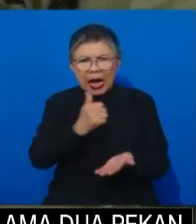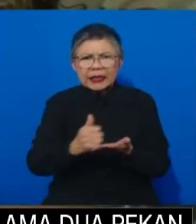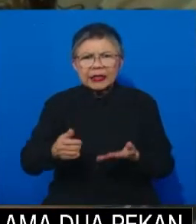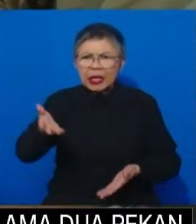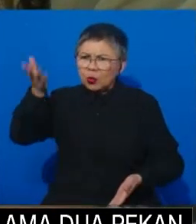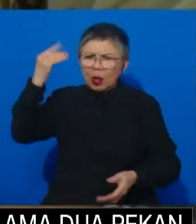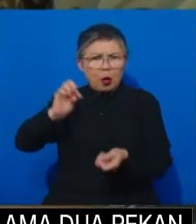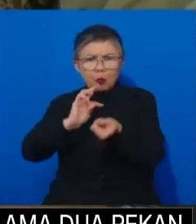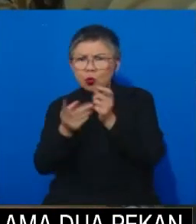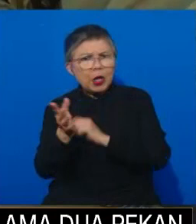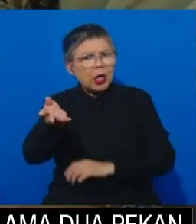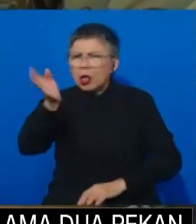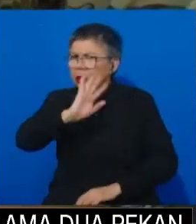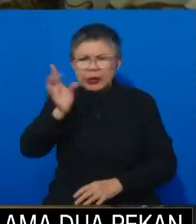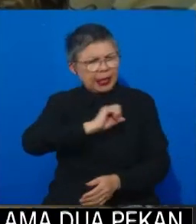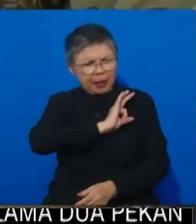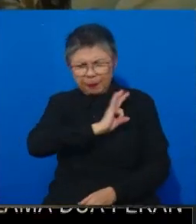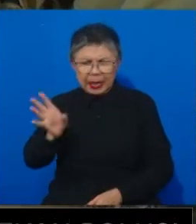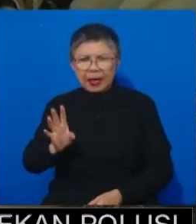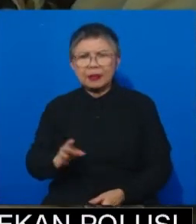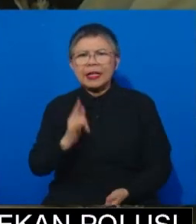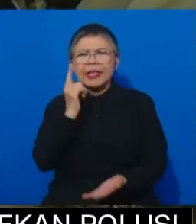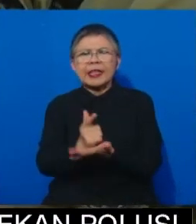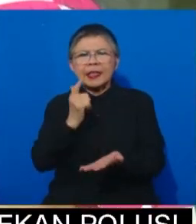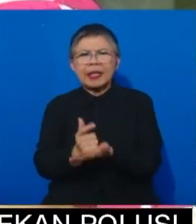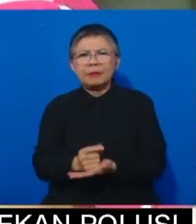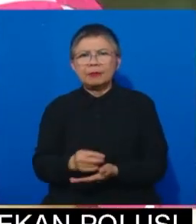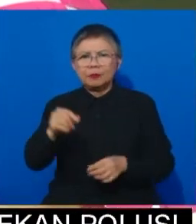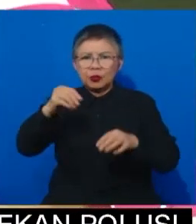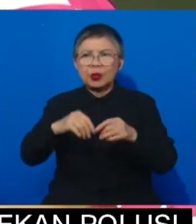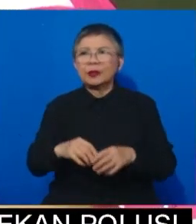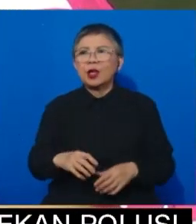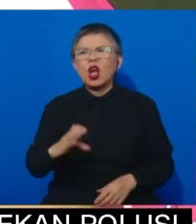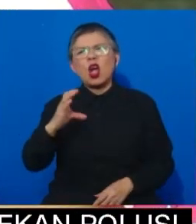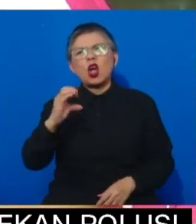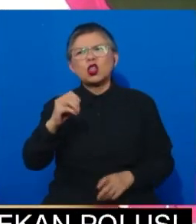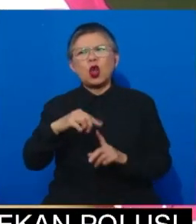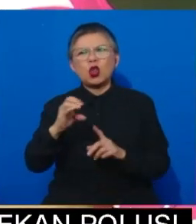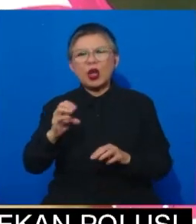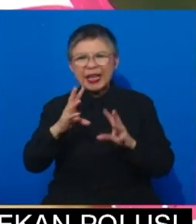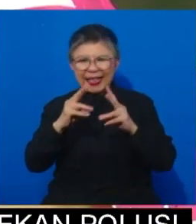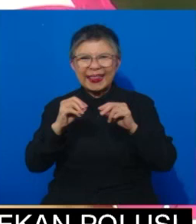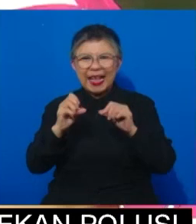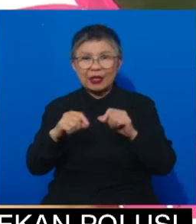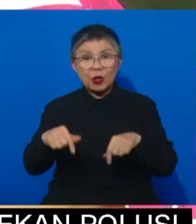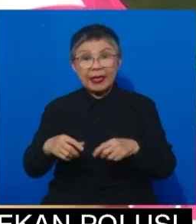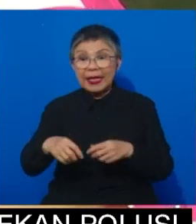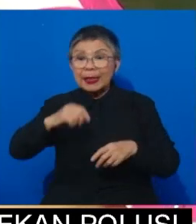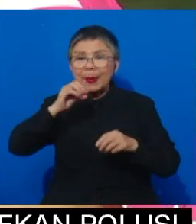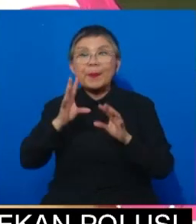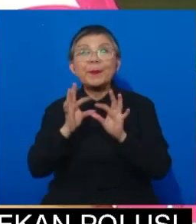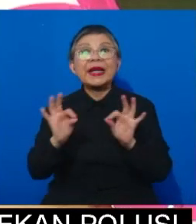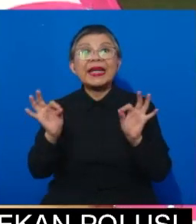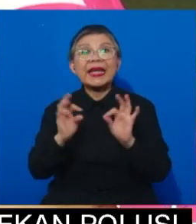tak berubah sejak dulu untuk menambah cita rasa yang khas. Kalau coto kan kental kuahnya, kalau sop lidah